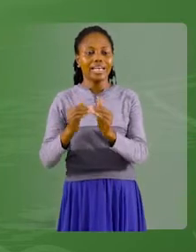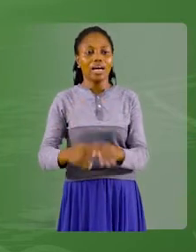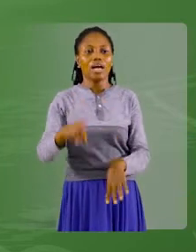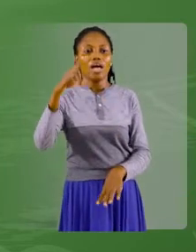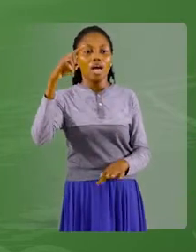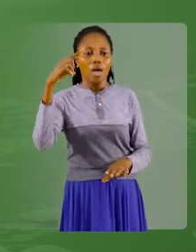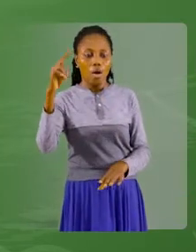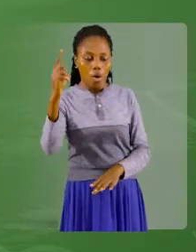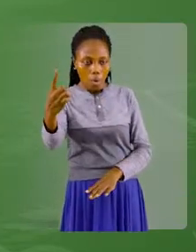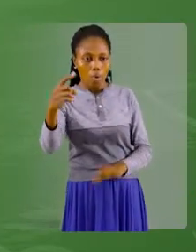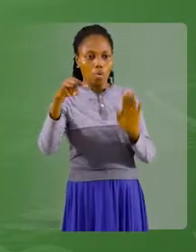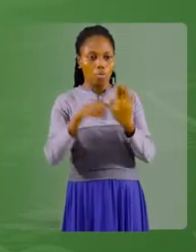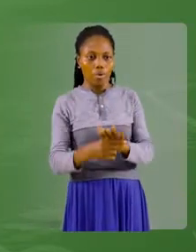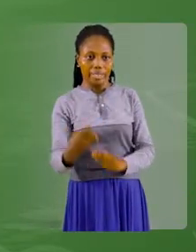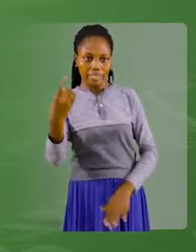2.